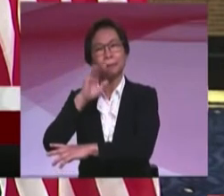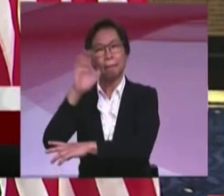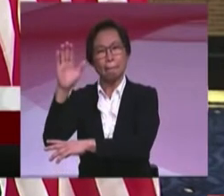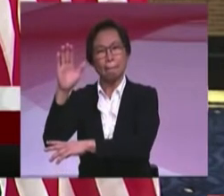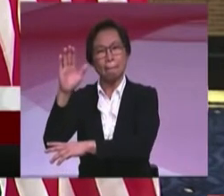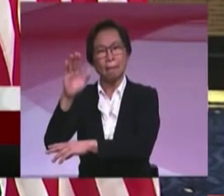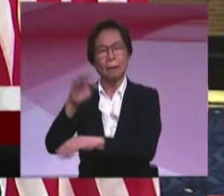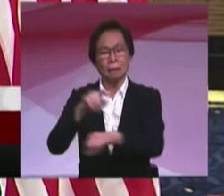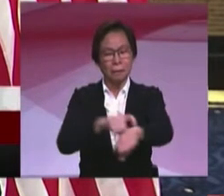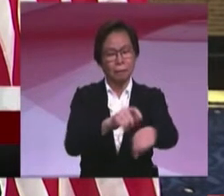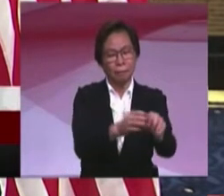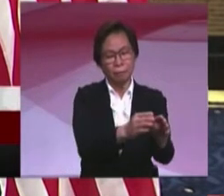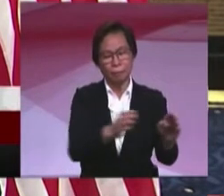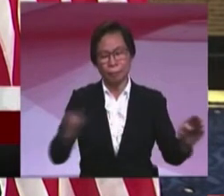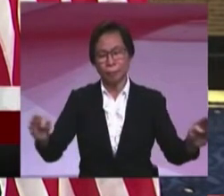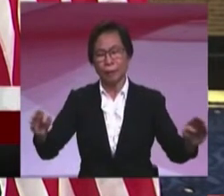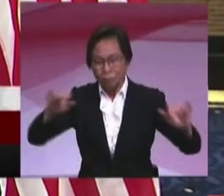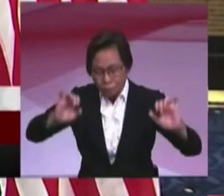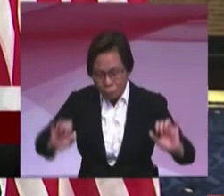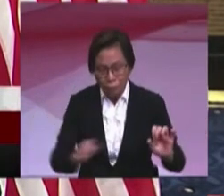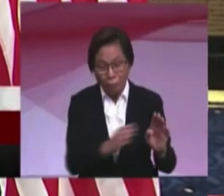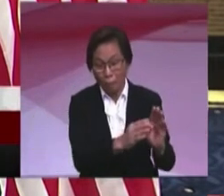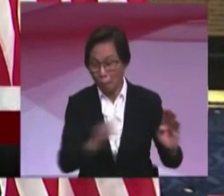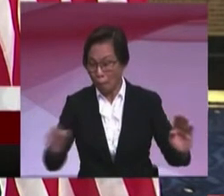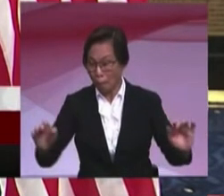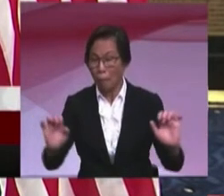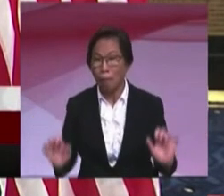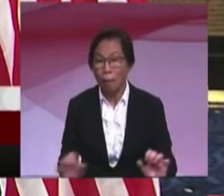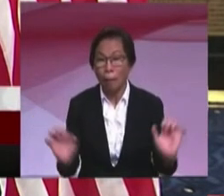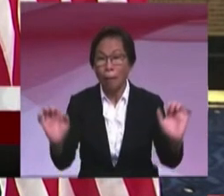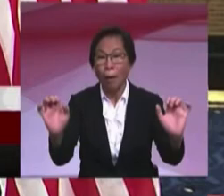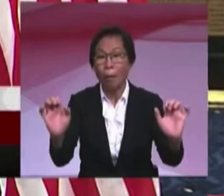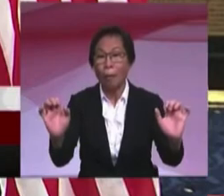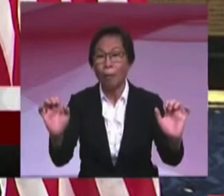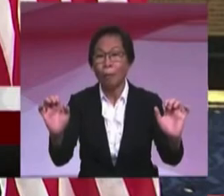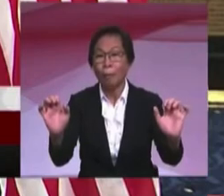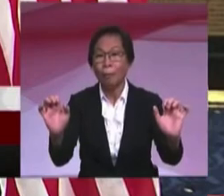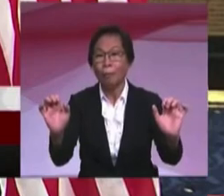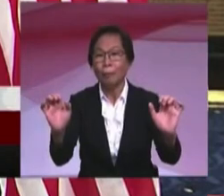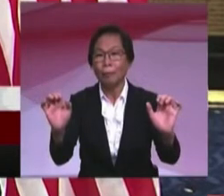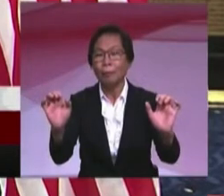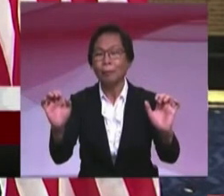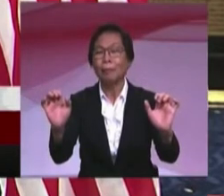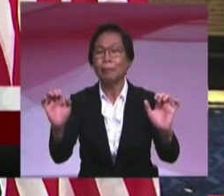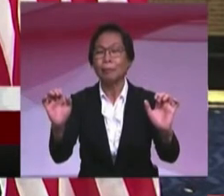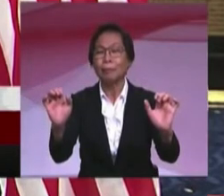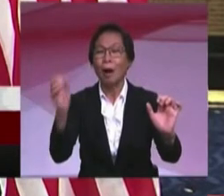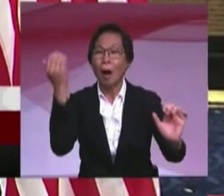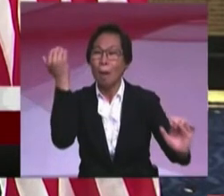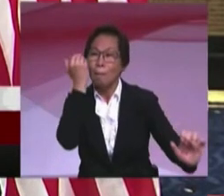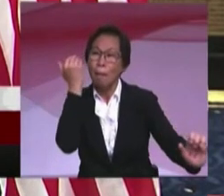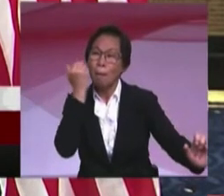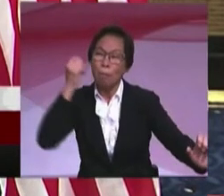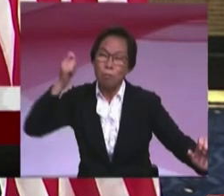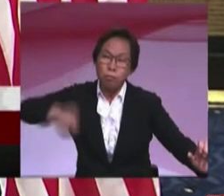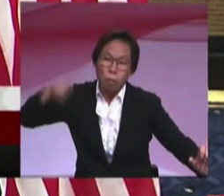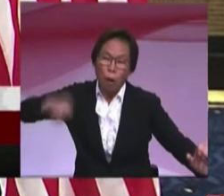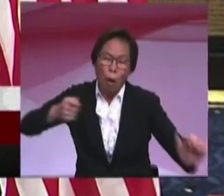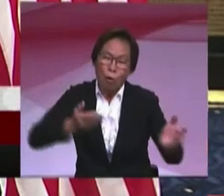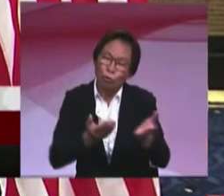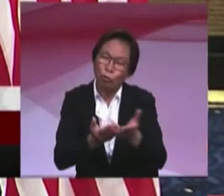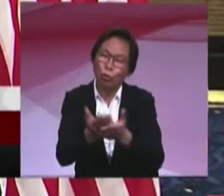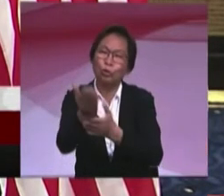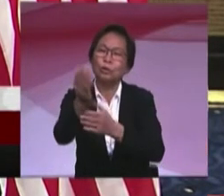Hai bahwa sepanjang tempoh darurat ini badan kehakiman akan terus berfungsi untuk menegakkan hukum